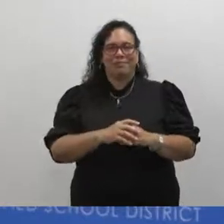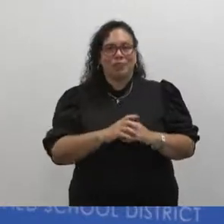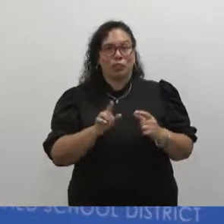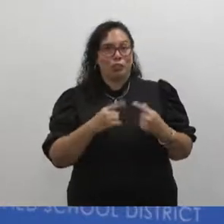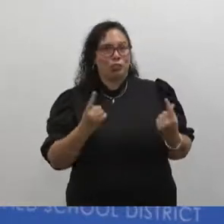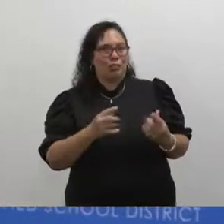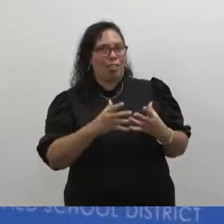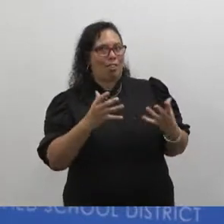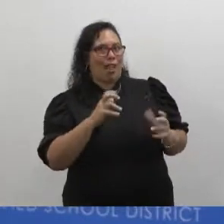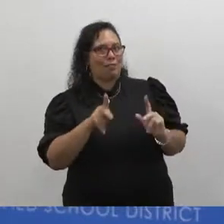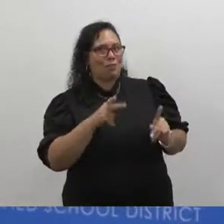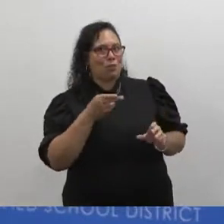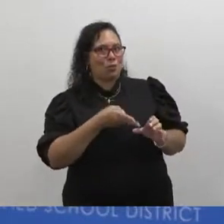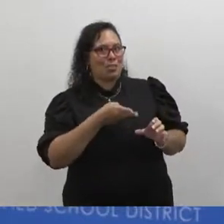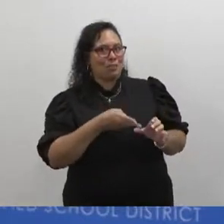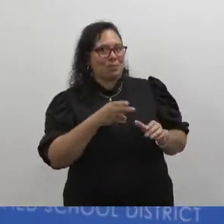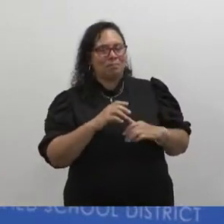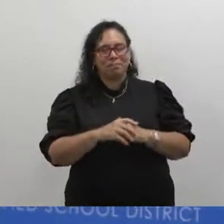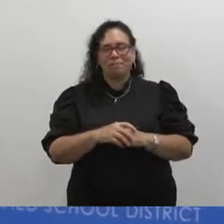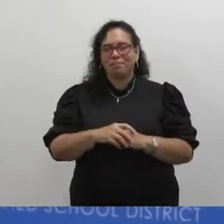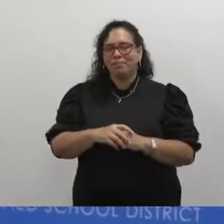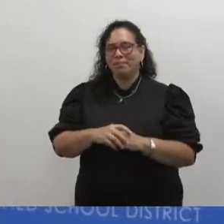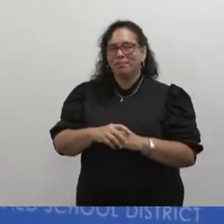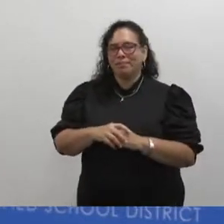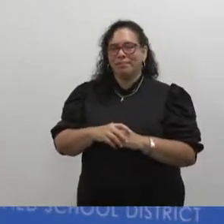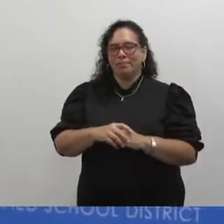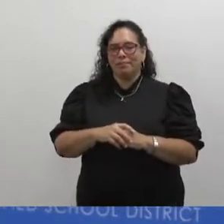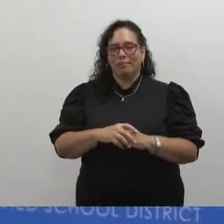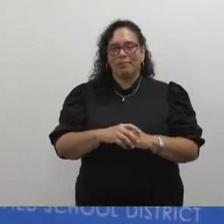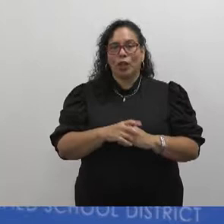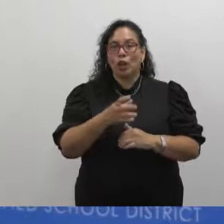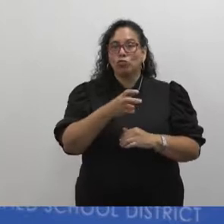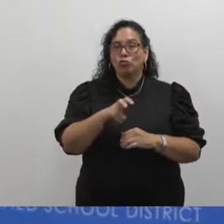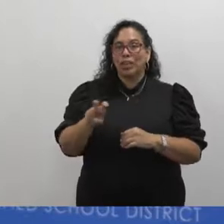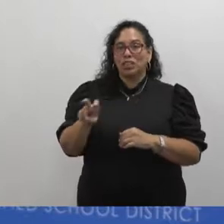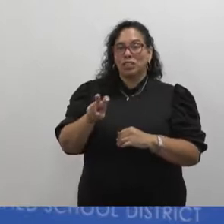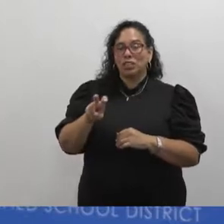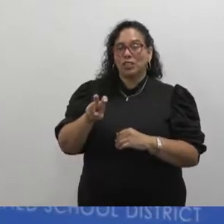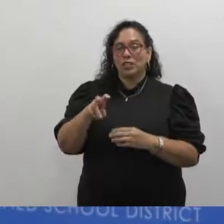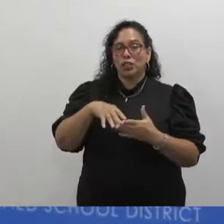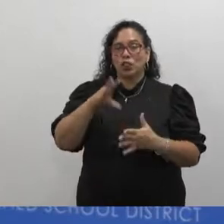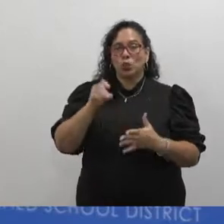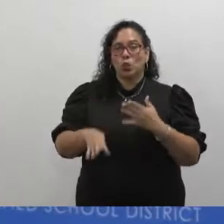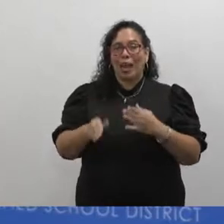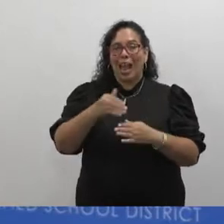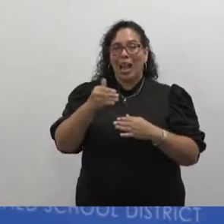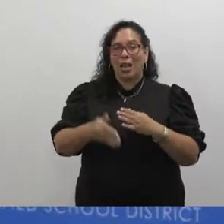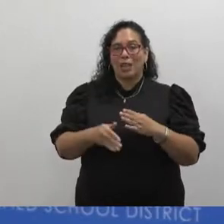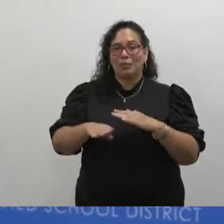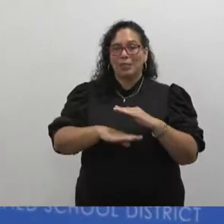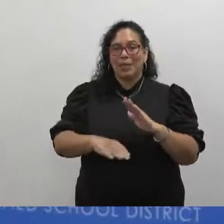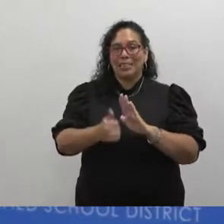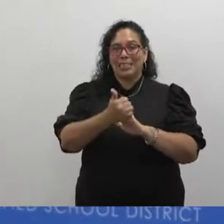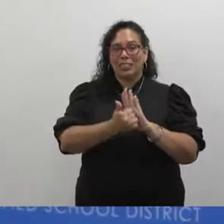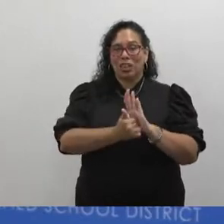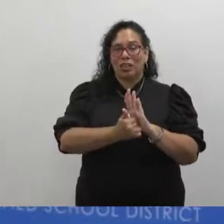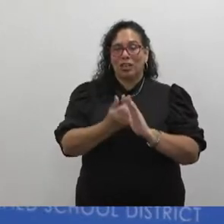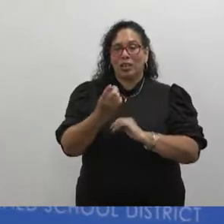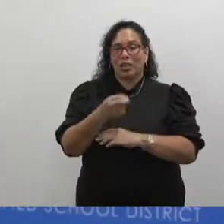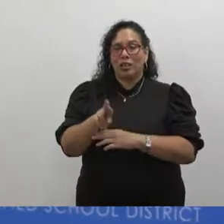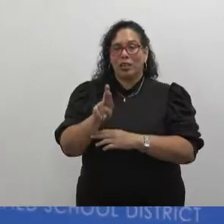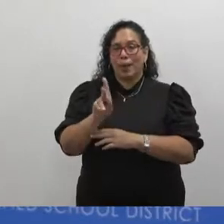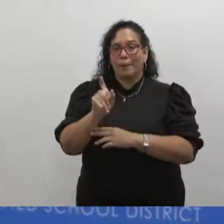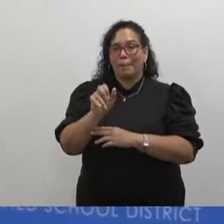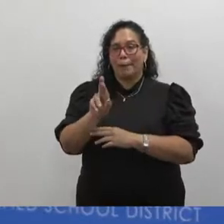cá chê về khóc khóc khnề, say pi, âm pi cá plap đô, âm pi lật pal, rê bê bê rê,